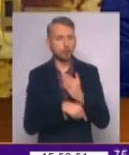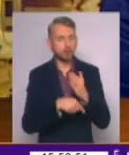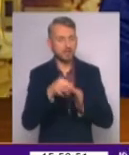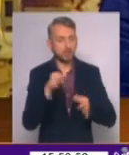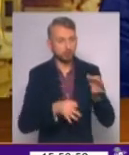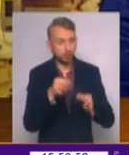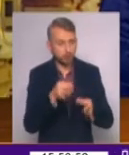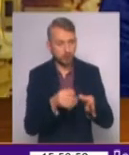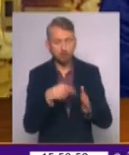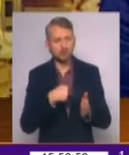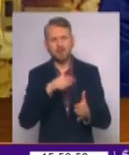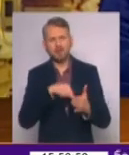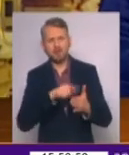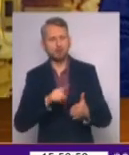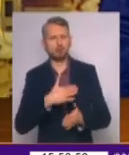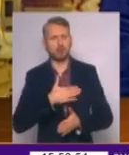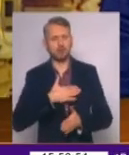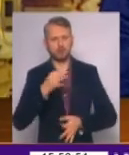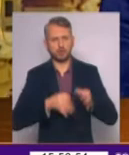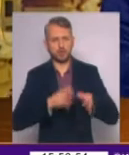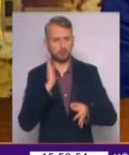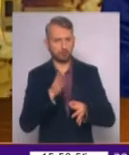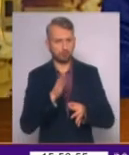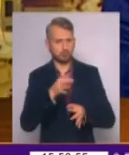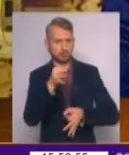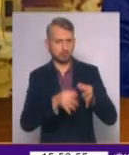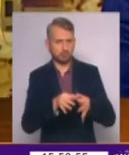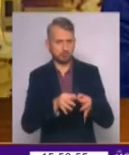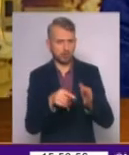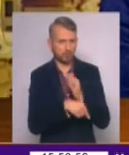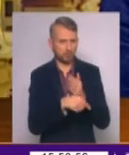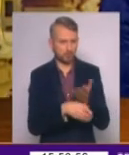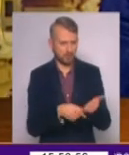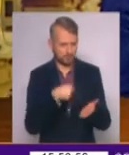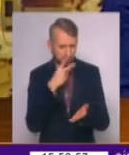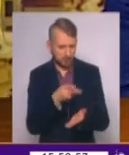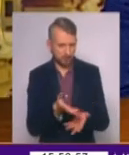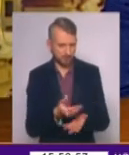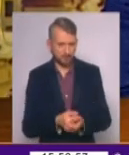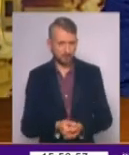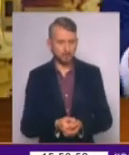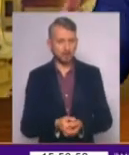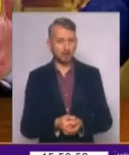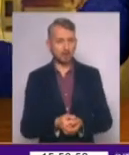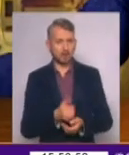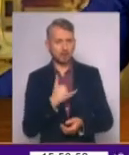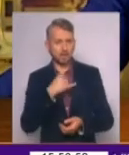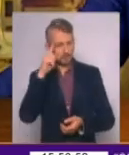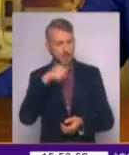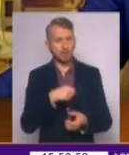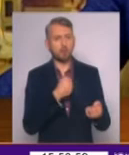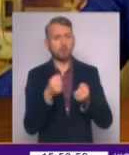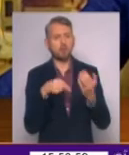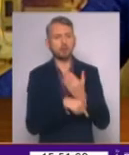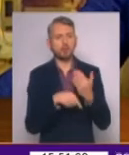тому що я не вірю, що наші суди будуть засуджувати корупціонерів. Ну, ви ж бачите, да? Ну, знаєте, боротьба з